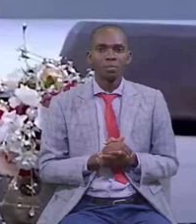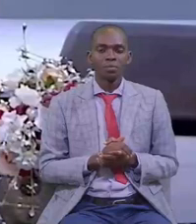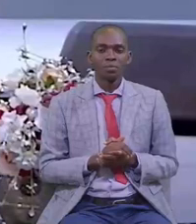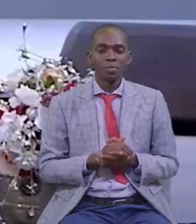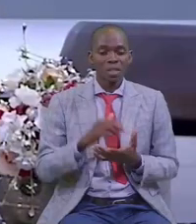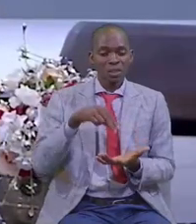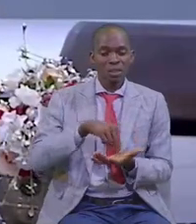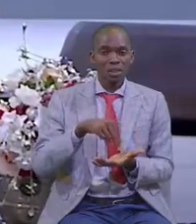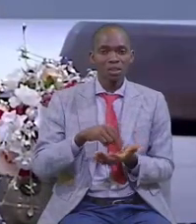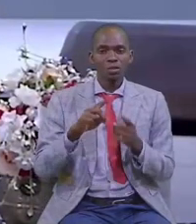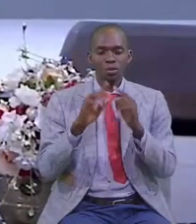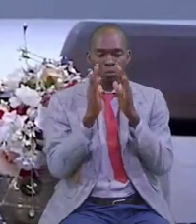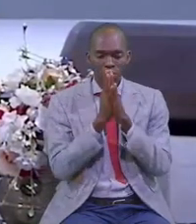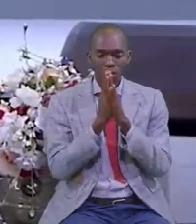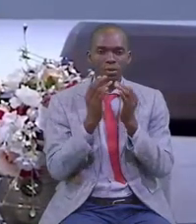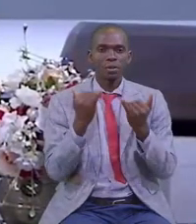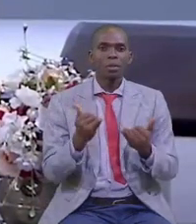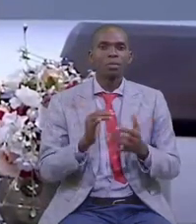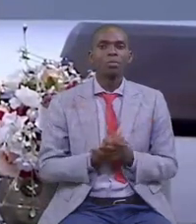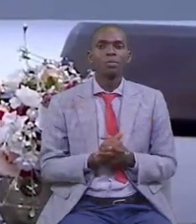Levons-nous et prions ensemble.